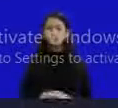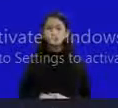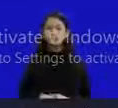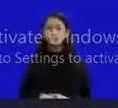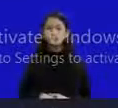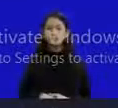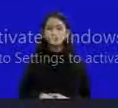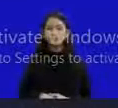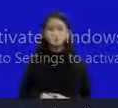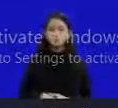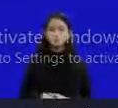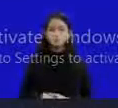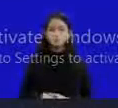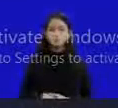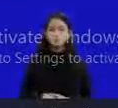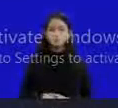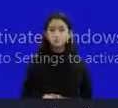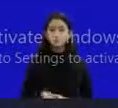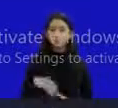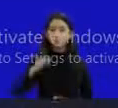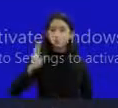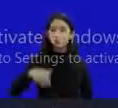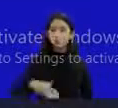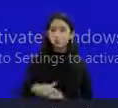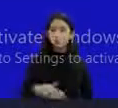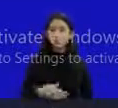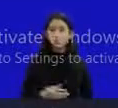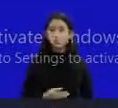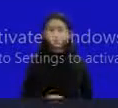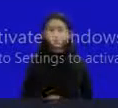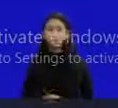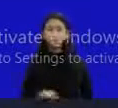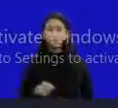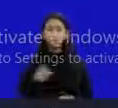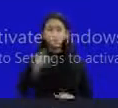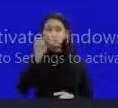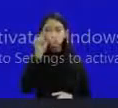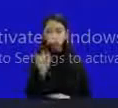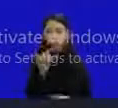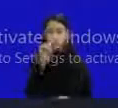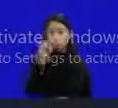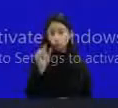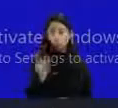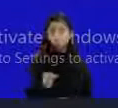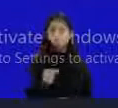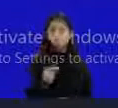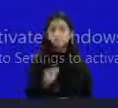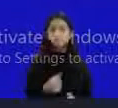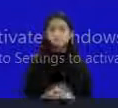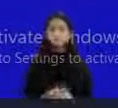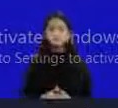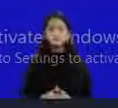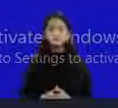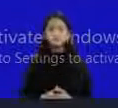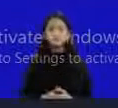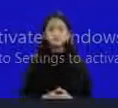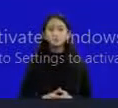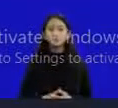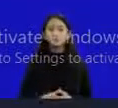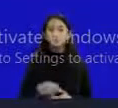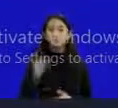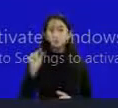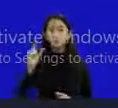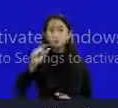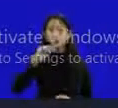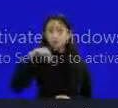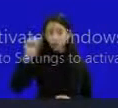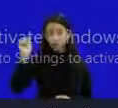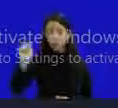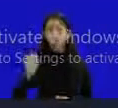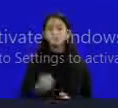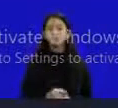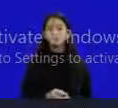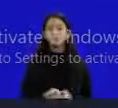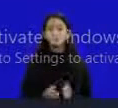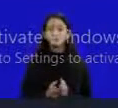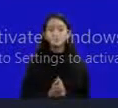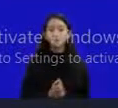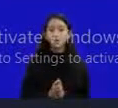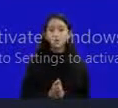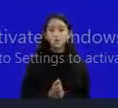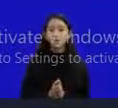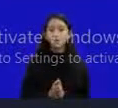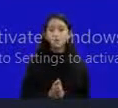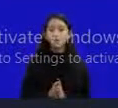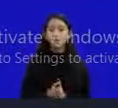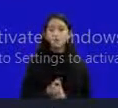masih akan memakan waktu berbulan-bulan sekarno pemenuhan ceklisnya dan